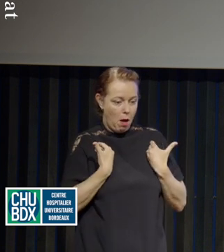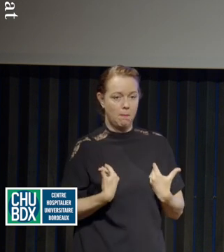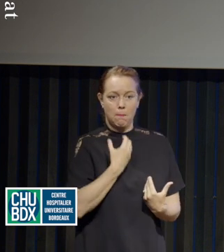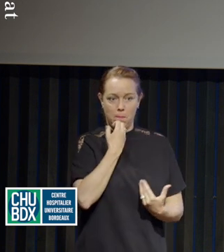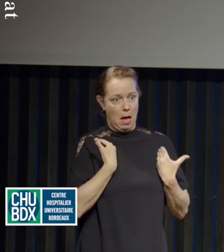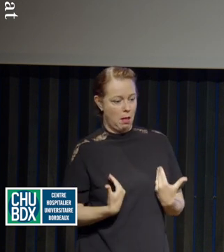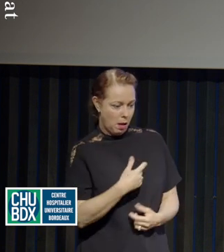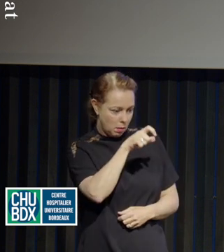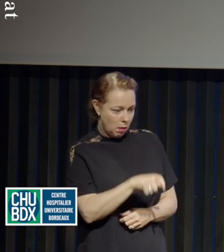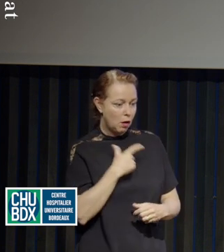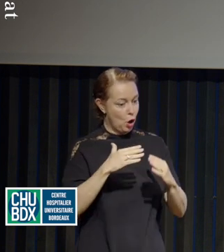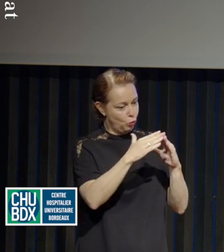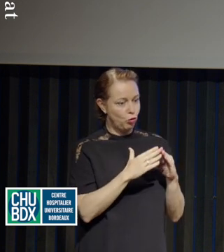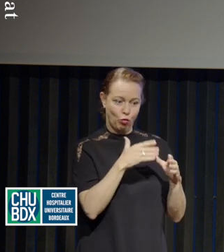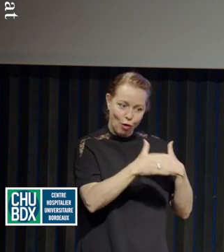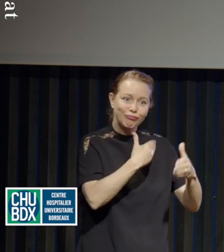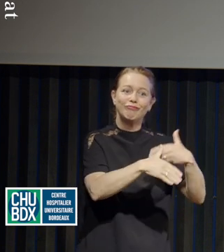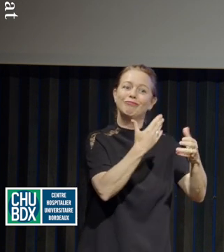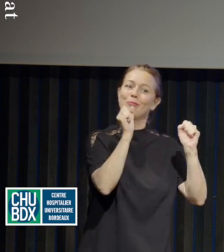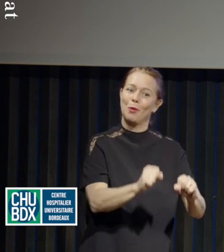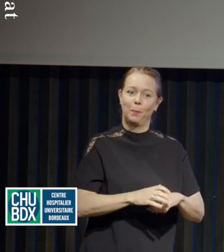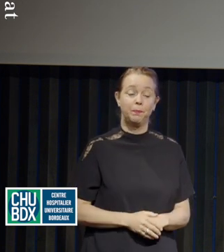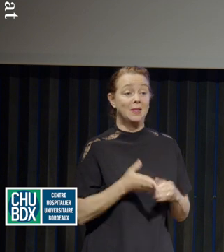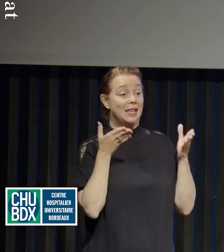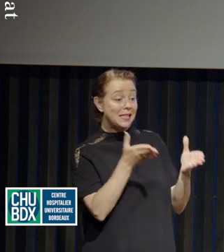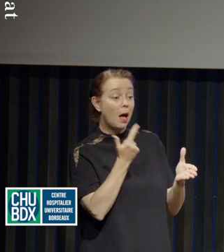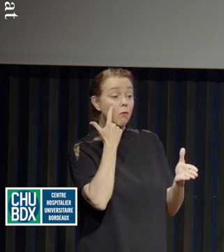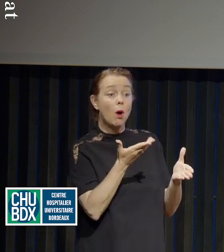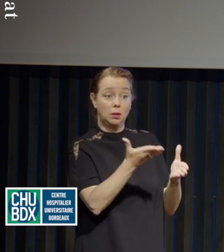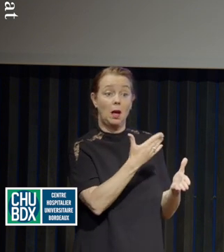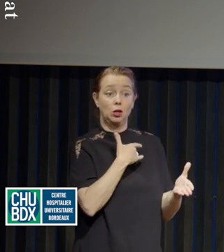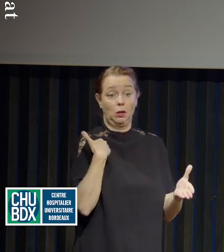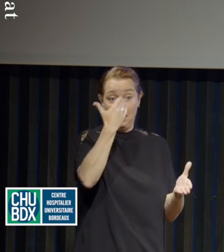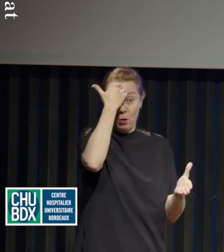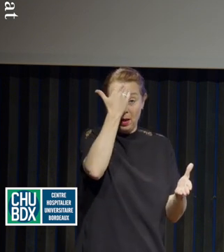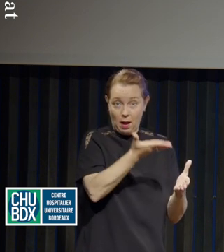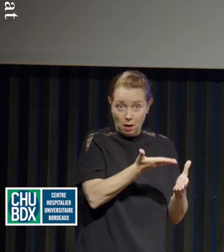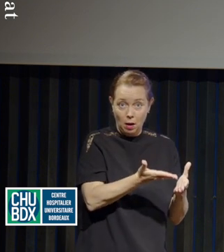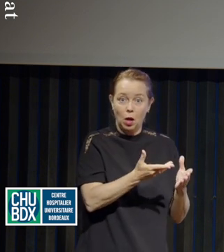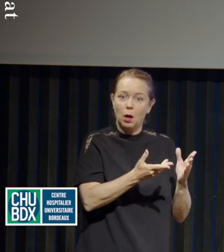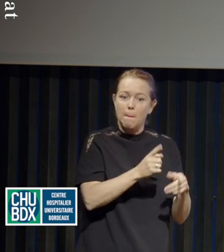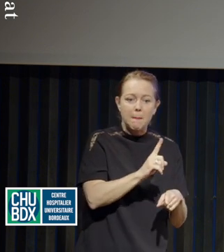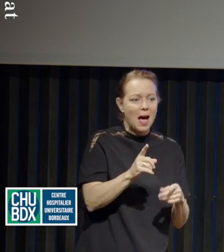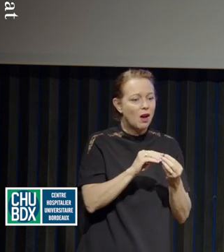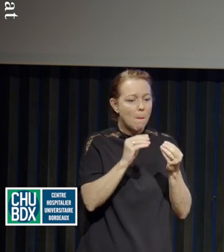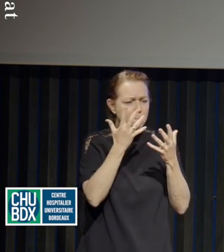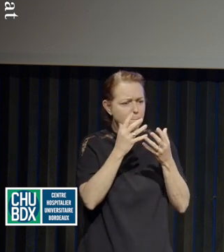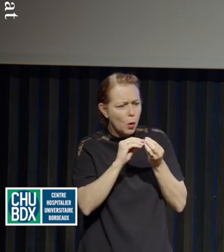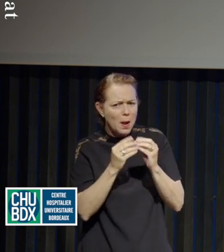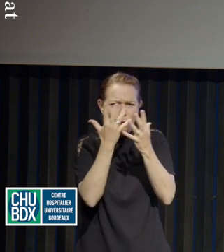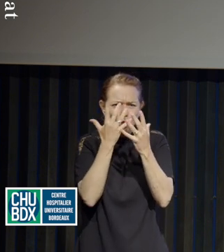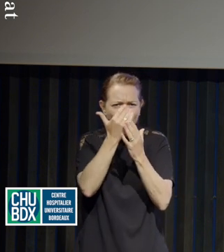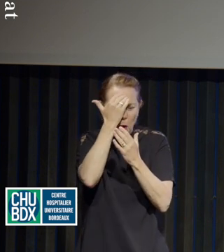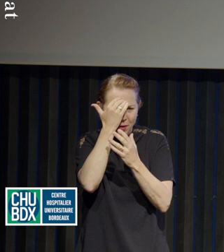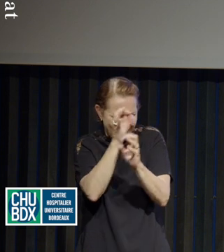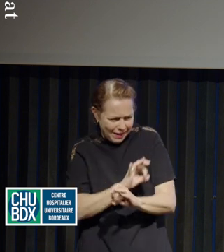bon fonctionnement d'une communauté. On voit donc bien que la santé mentale est non seulement plus que l'absence de trouble mental, mais